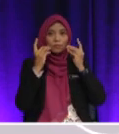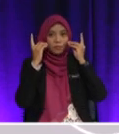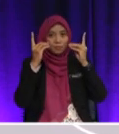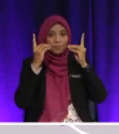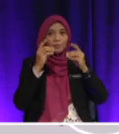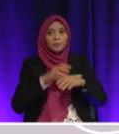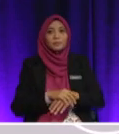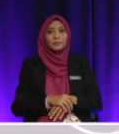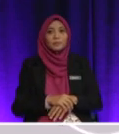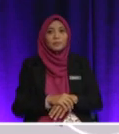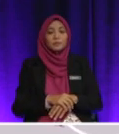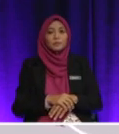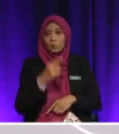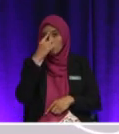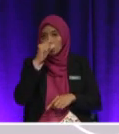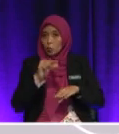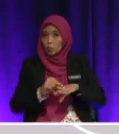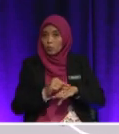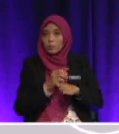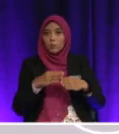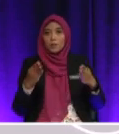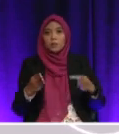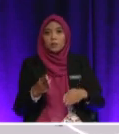menggunakan bahasa ibunda masing-masing